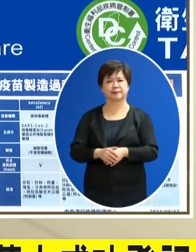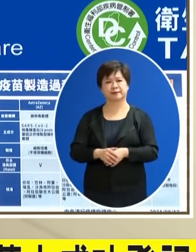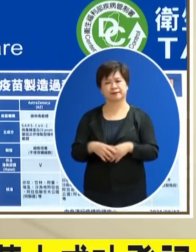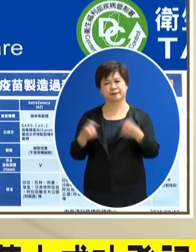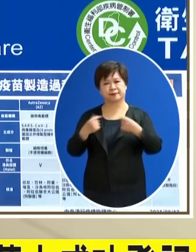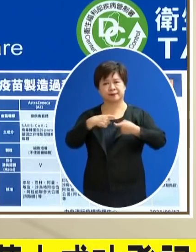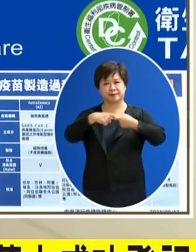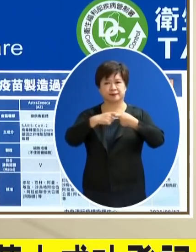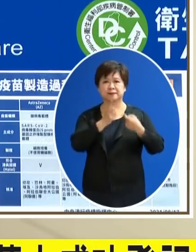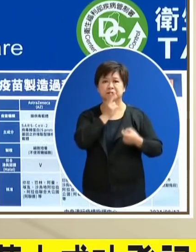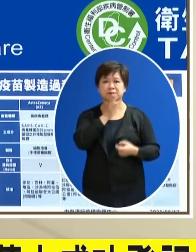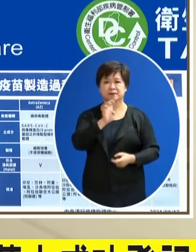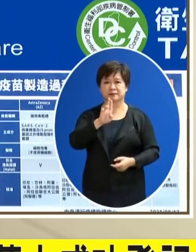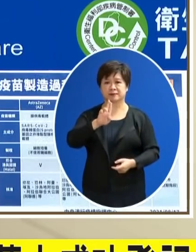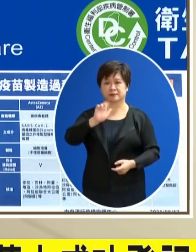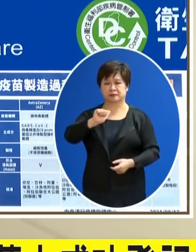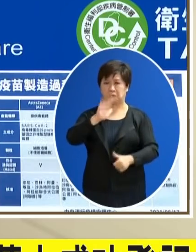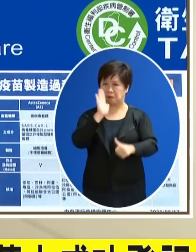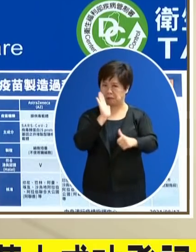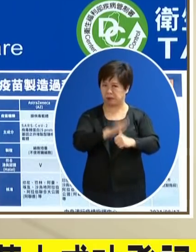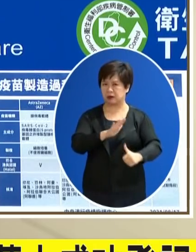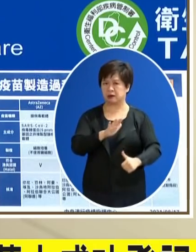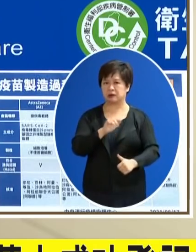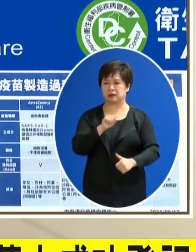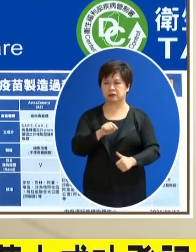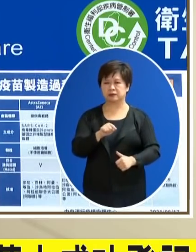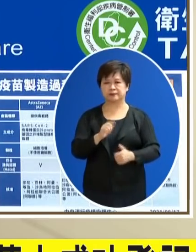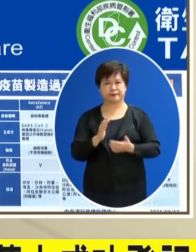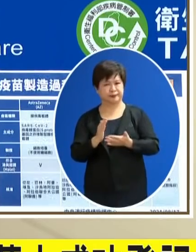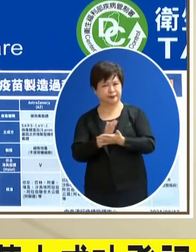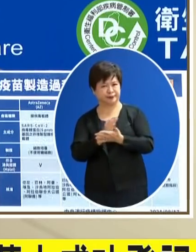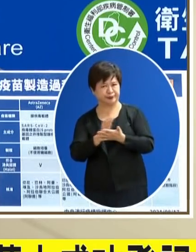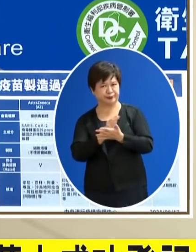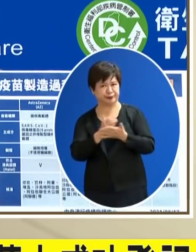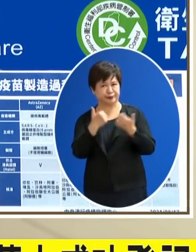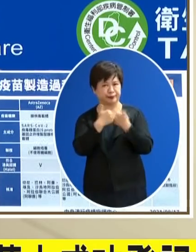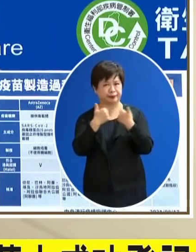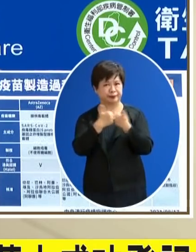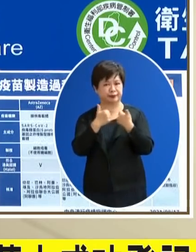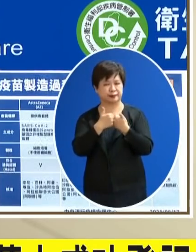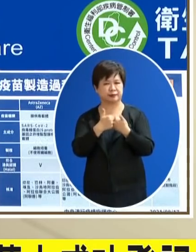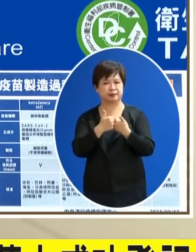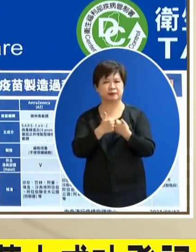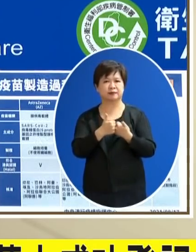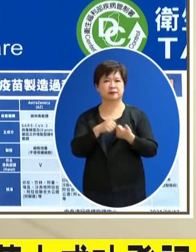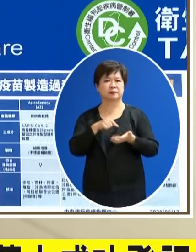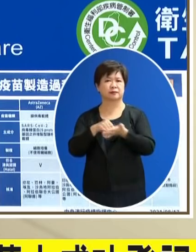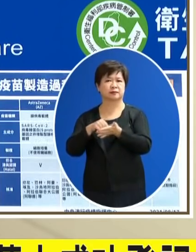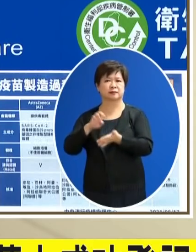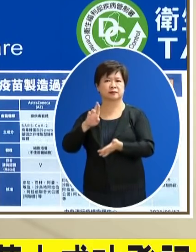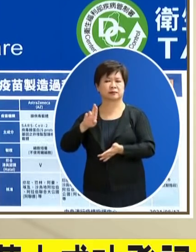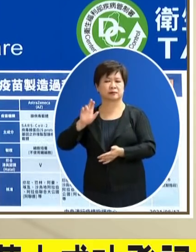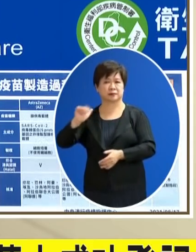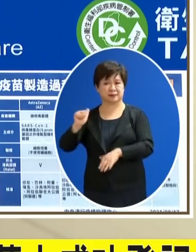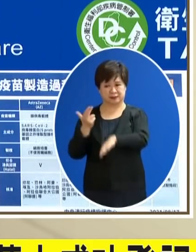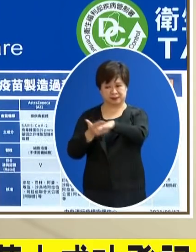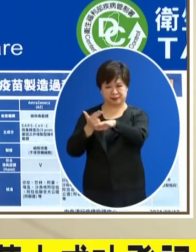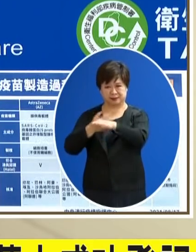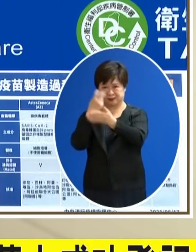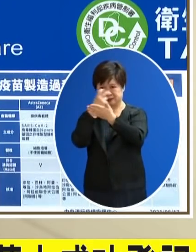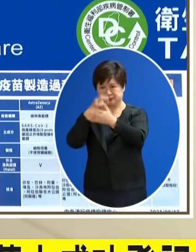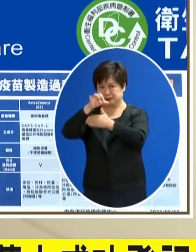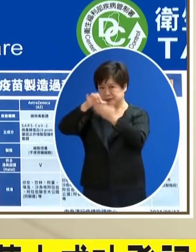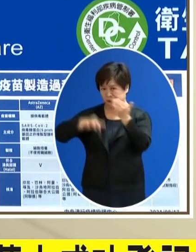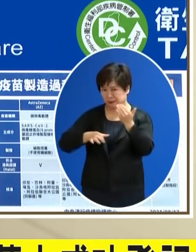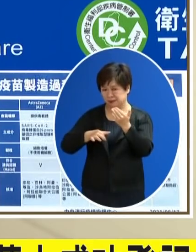哈，在这次的 EUA 没有通过哈，这是根据我们这样的一个。也是 EUA 的一个技术性审查基准